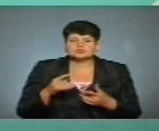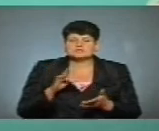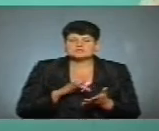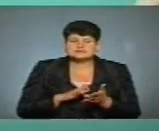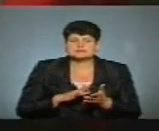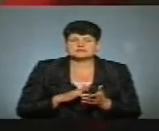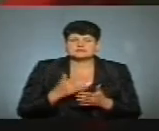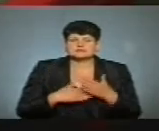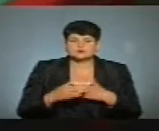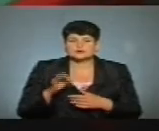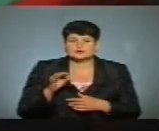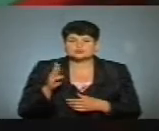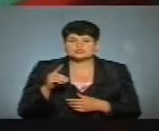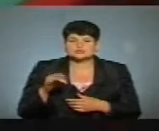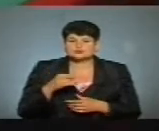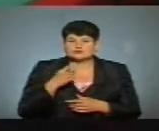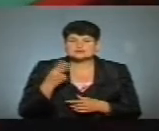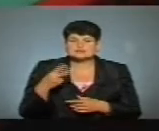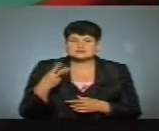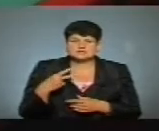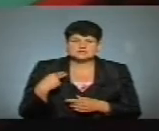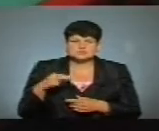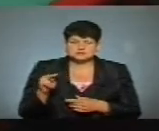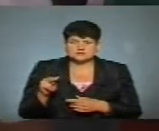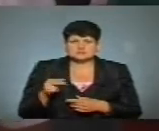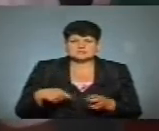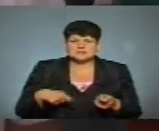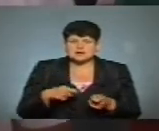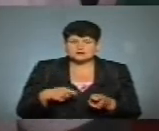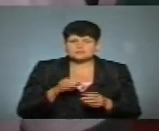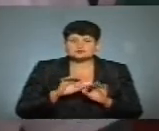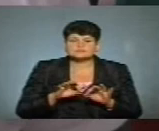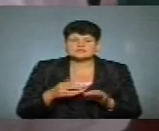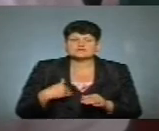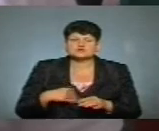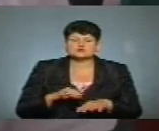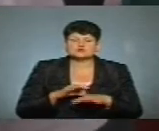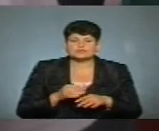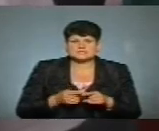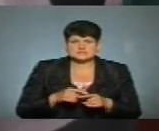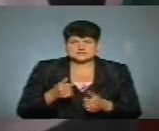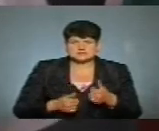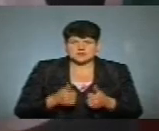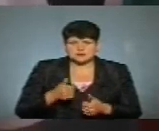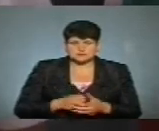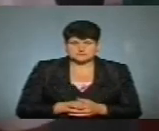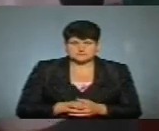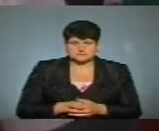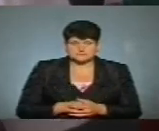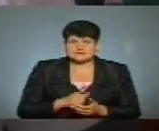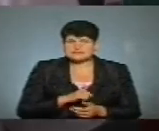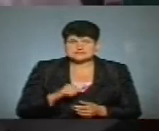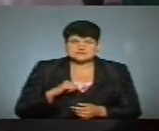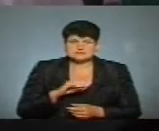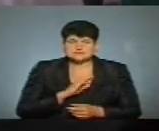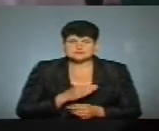Олег Ющишин каже, це 20-й чемпіонат області з більярду. Він розповів, для чого проводять ці змагання. Чи самі найсильніші